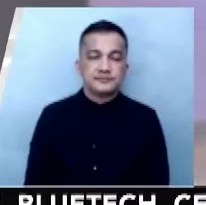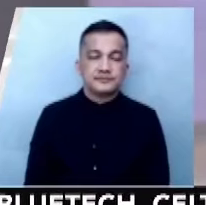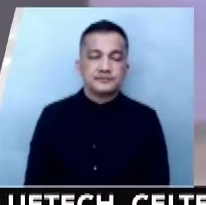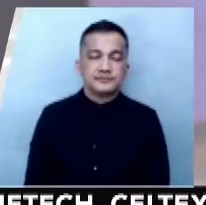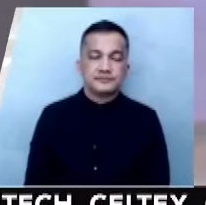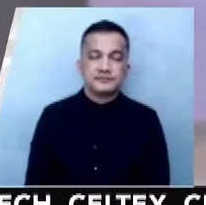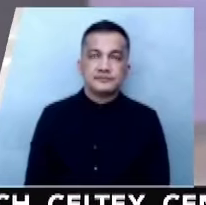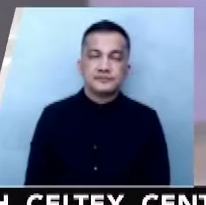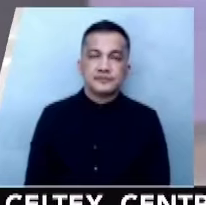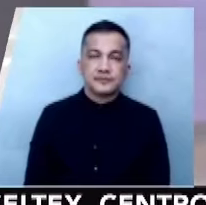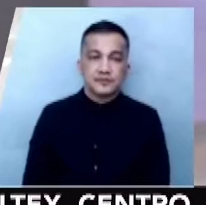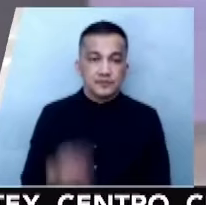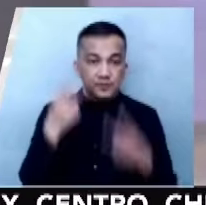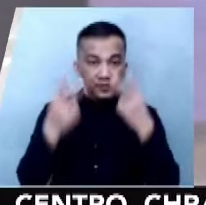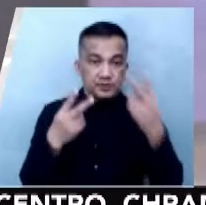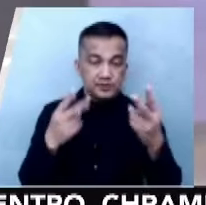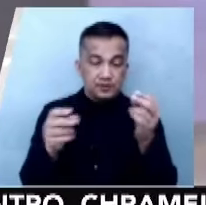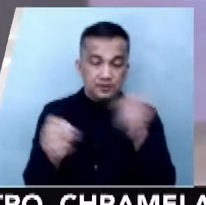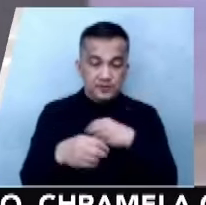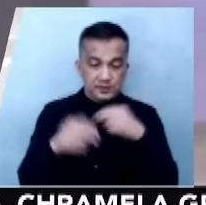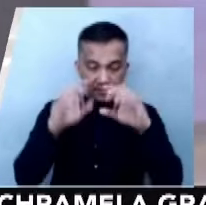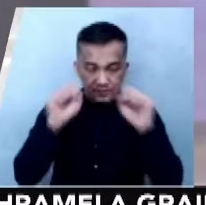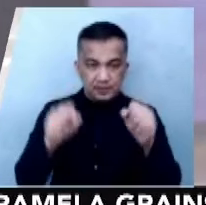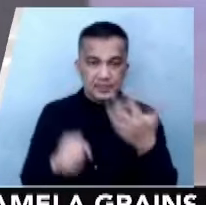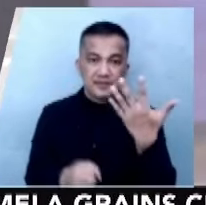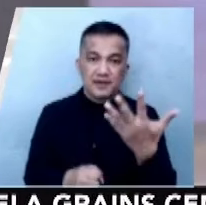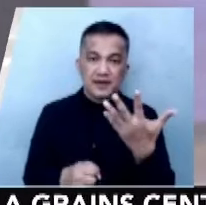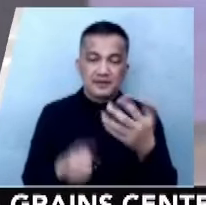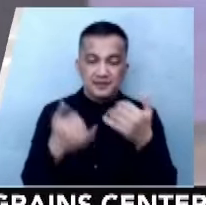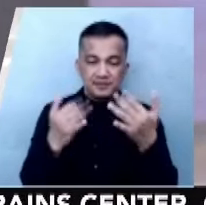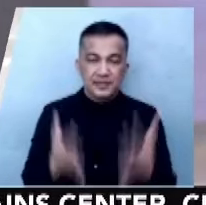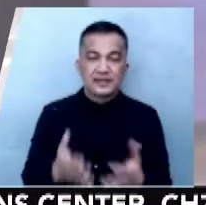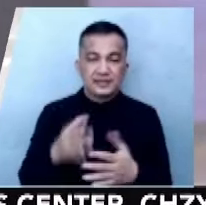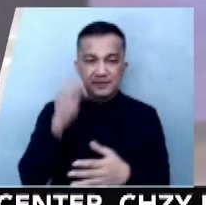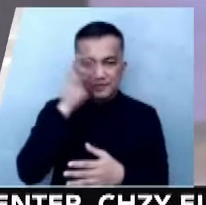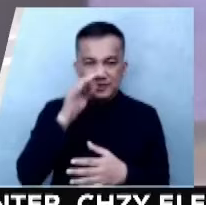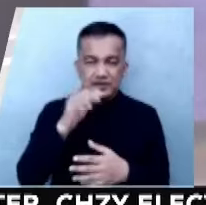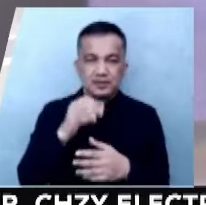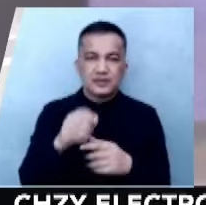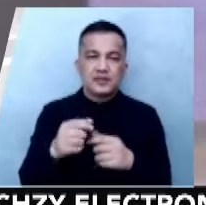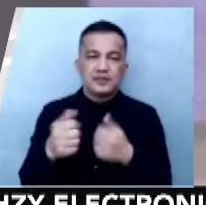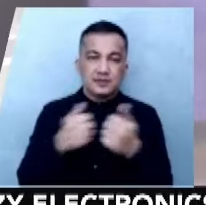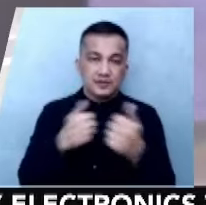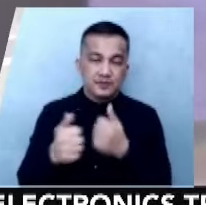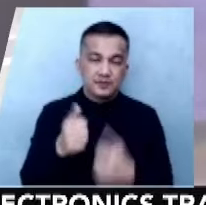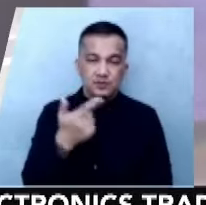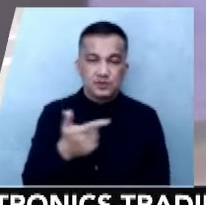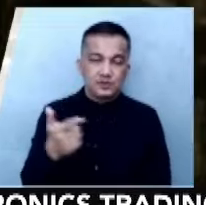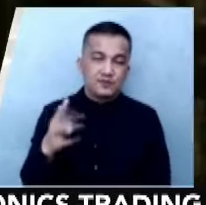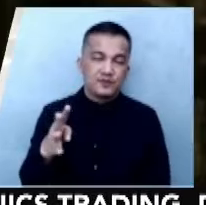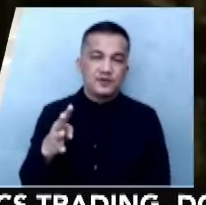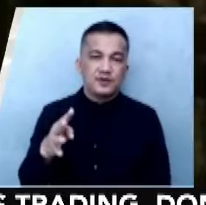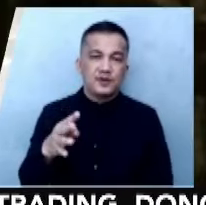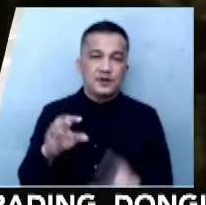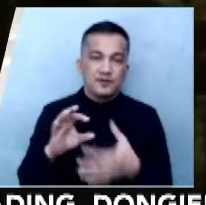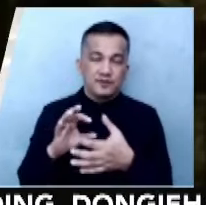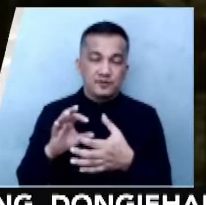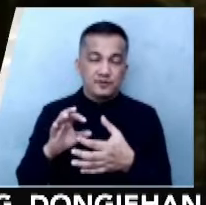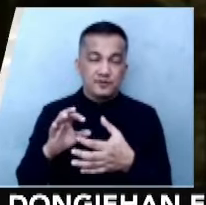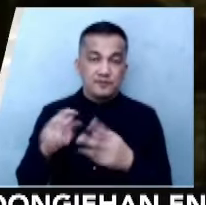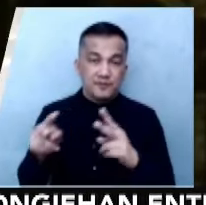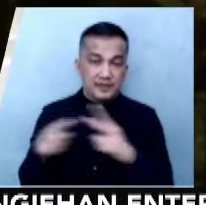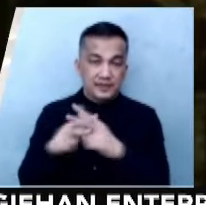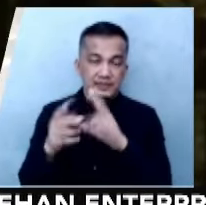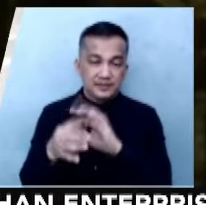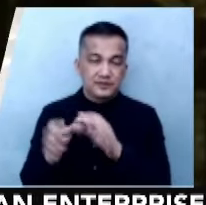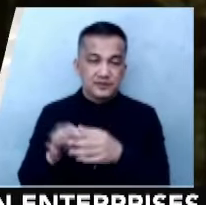Bumisita sa Malacañang ang iba pang atletang Pinoy na lumaban sa 2024 Paris Olympics. Kabilang dyan ang golfer